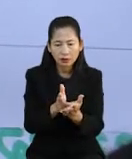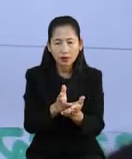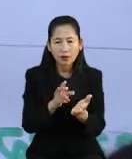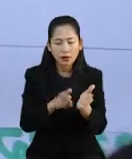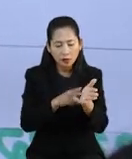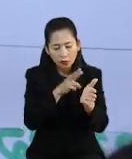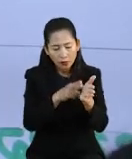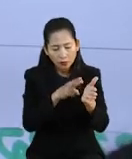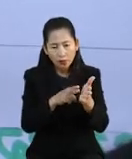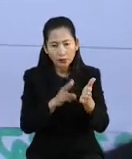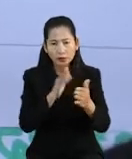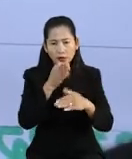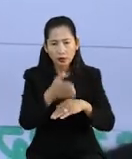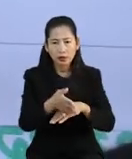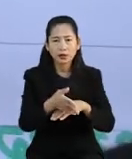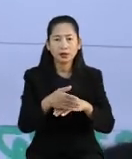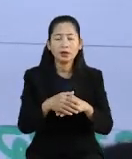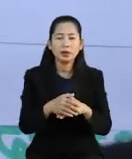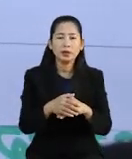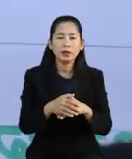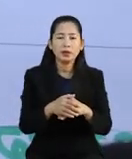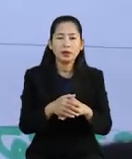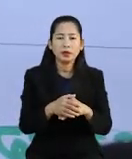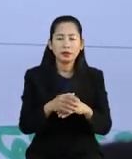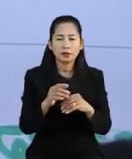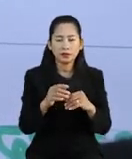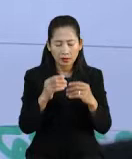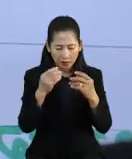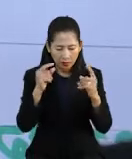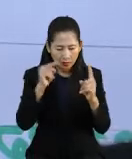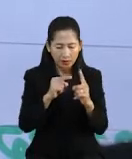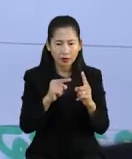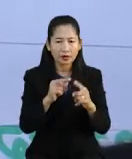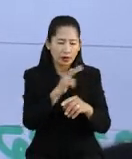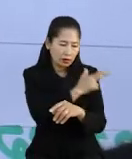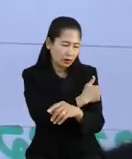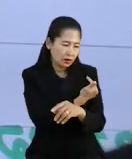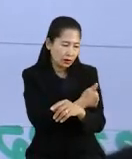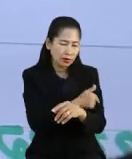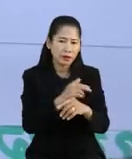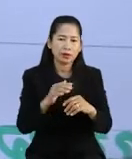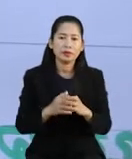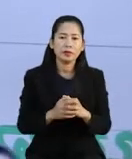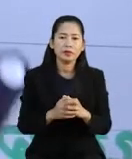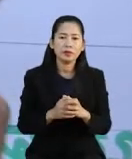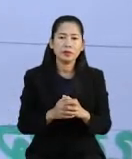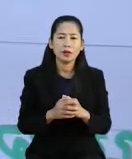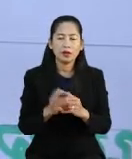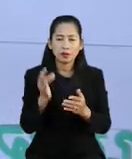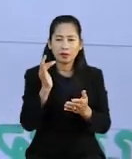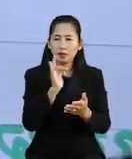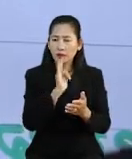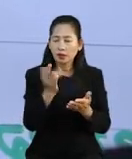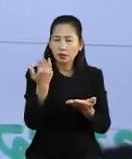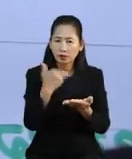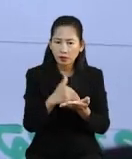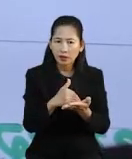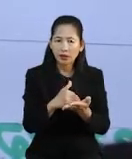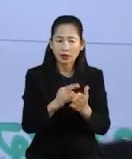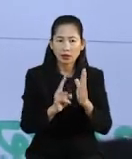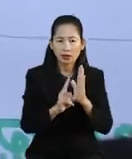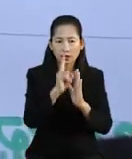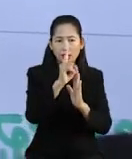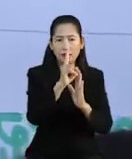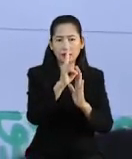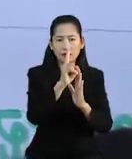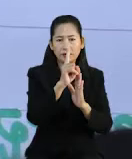con nế chá lòng cắt ấy khá là con mớ chá chá lòng cắt trong nàng khá là đọc bây một đọc lại mình tì bét cục mà chịt chân bà chạy xa lòng vĩnh chá khẳng lớ tư khẳng